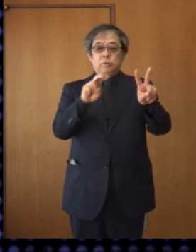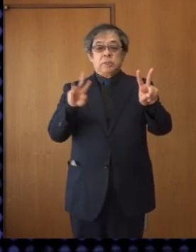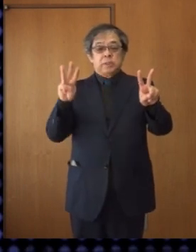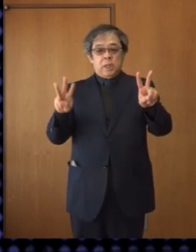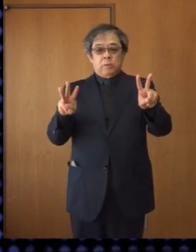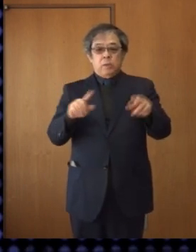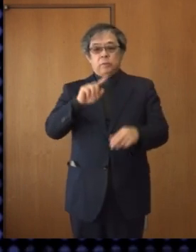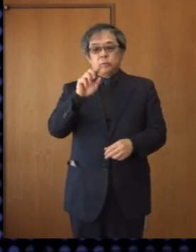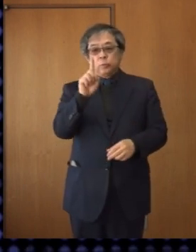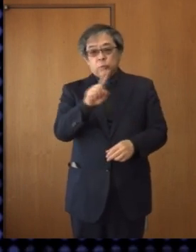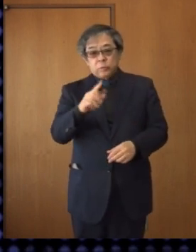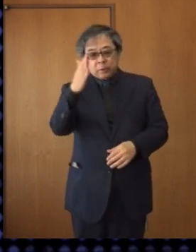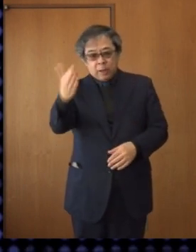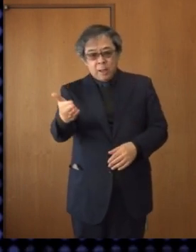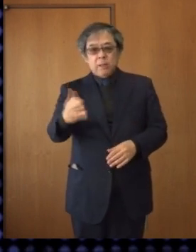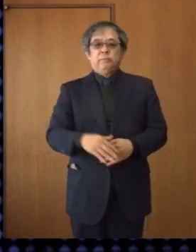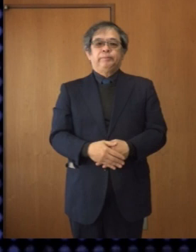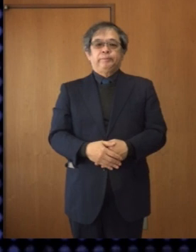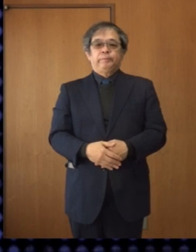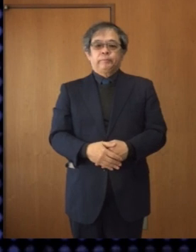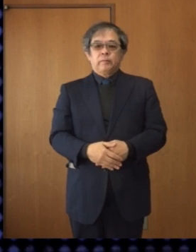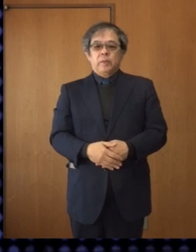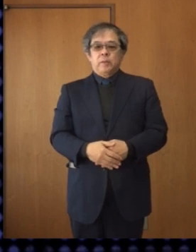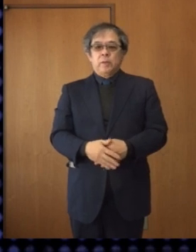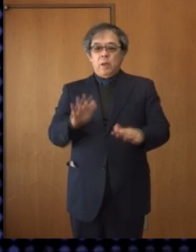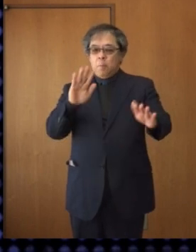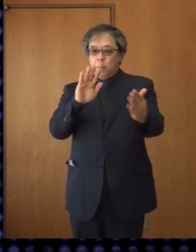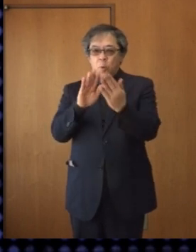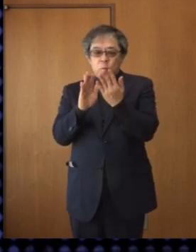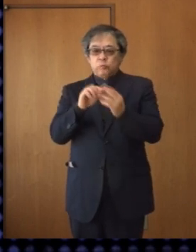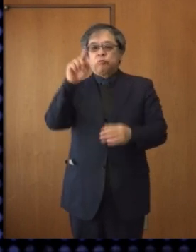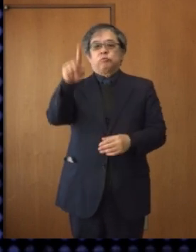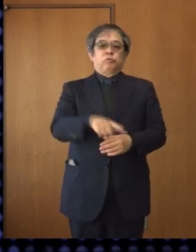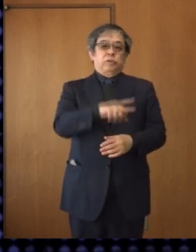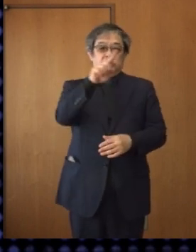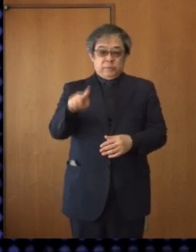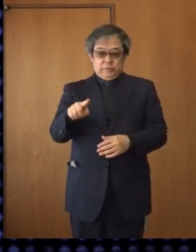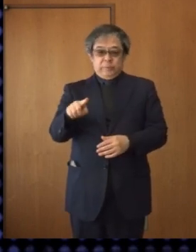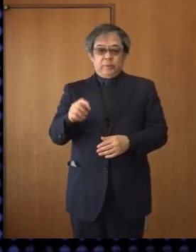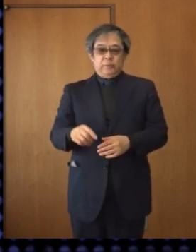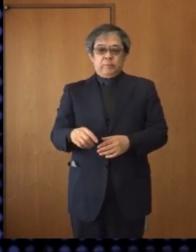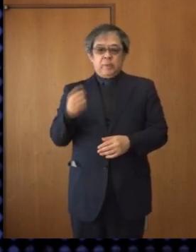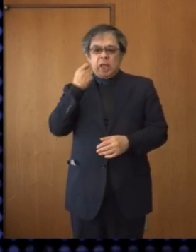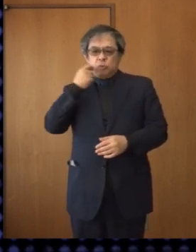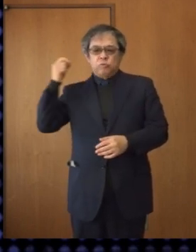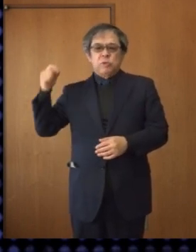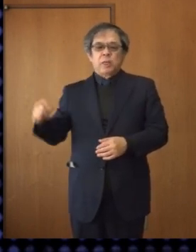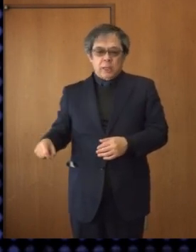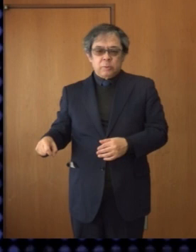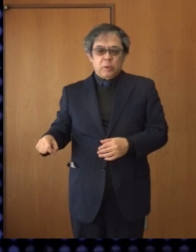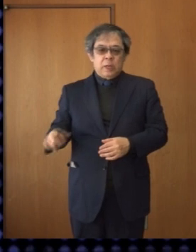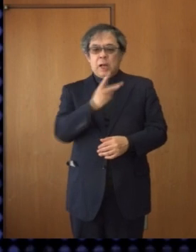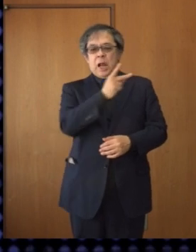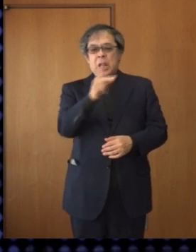どのような年でしたか？もうすぐクリスマスです。ウクライナ、そしてガ